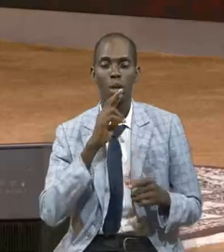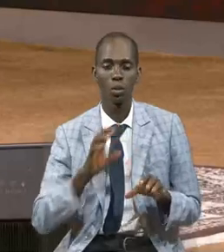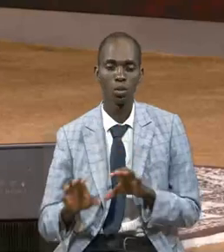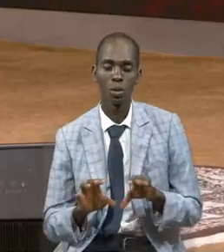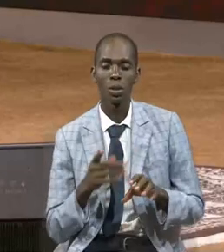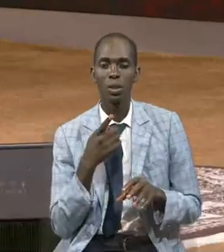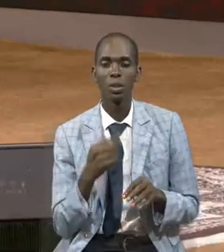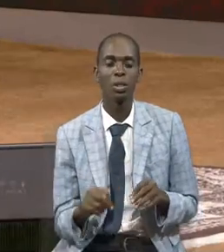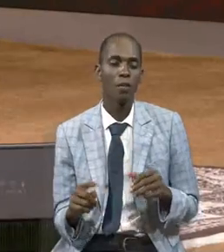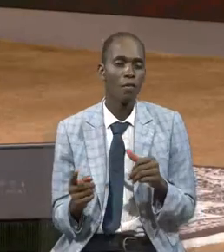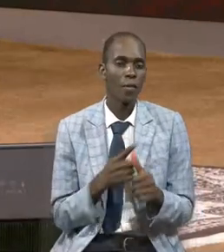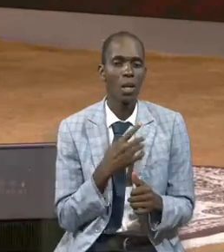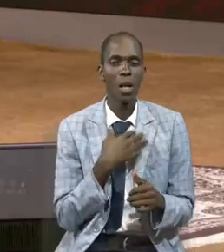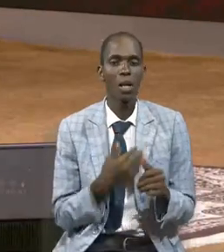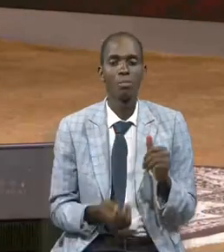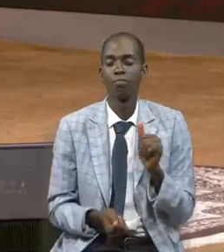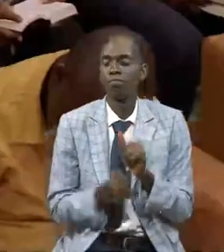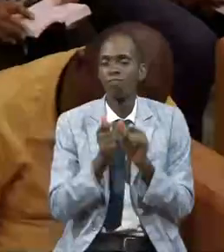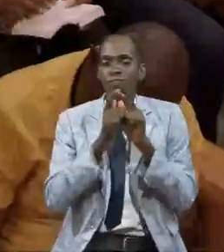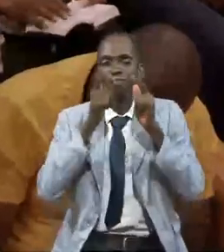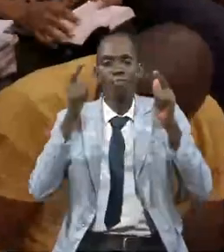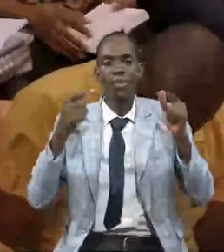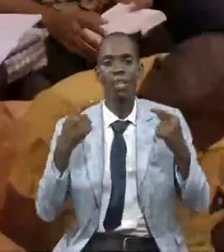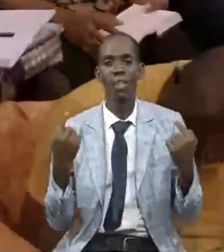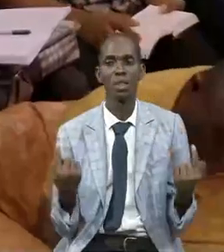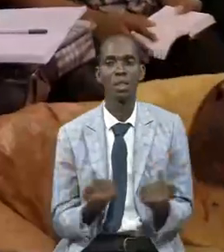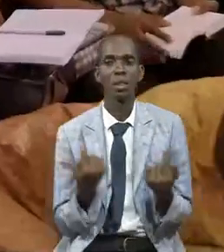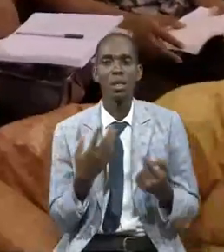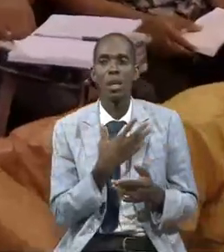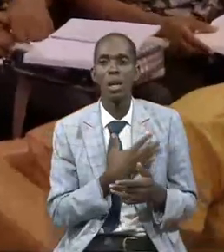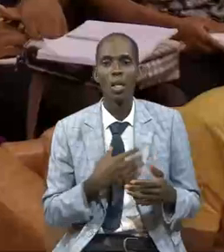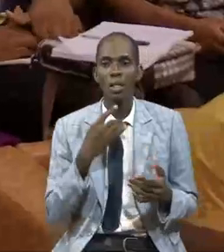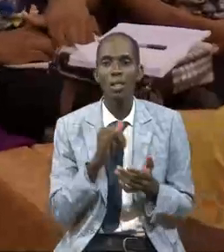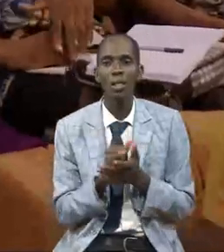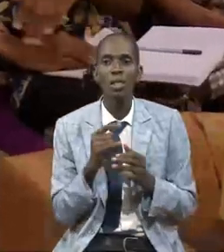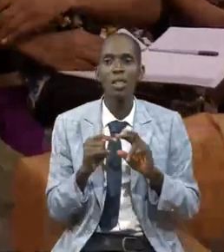grand péché. Le verset 39.